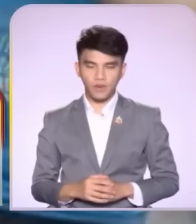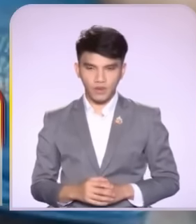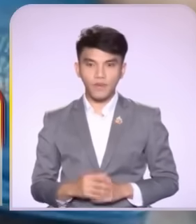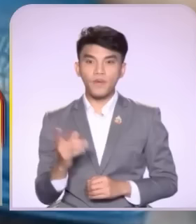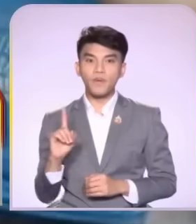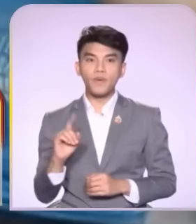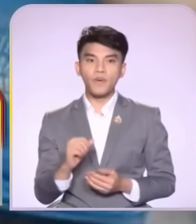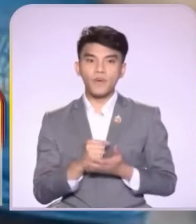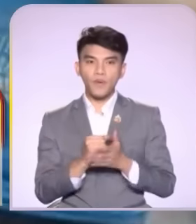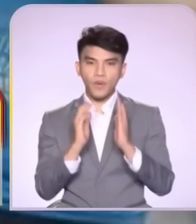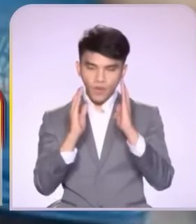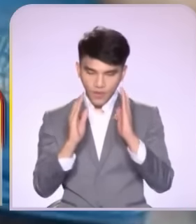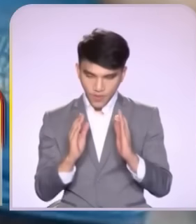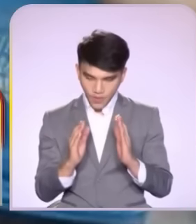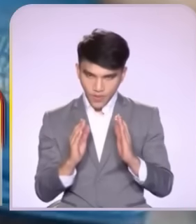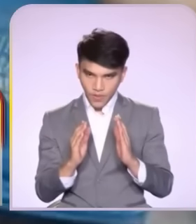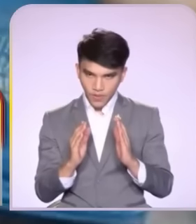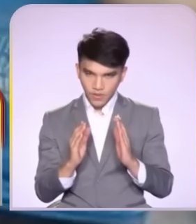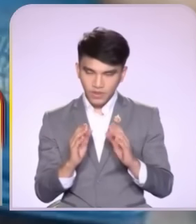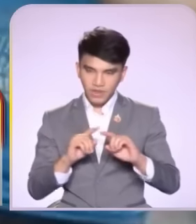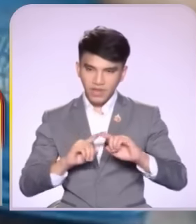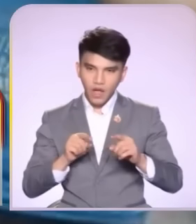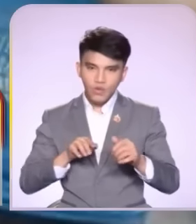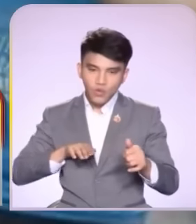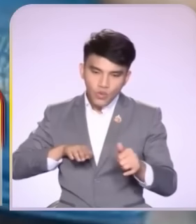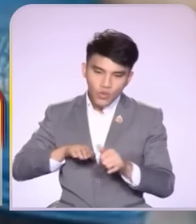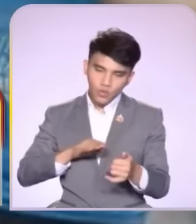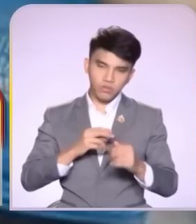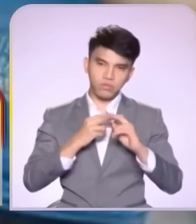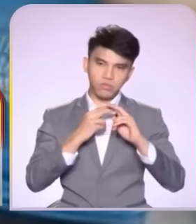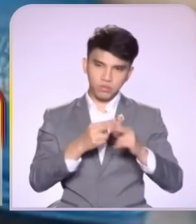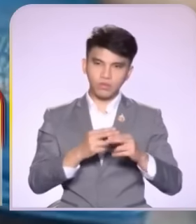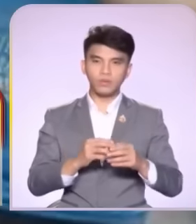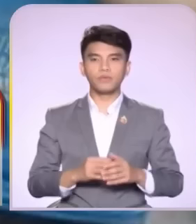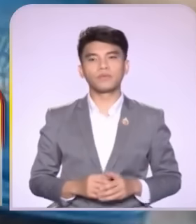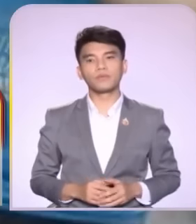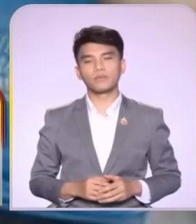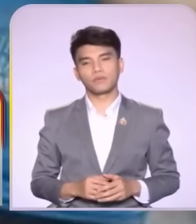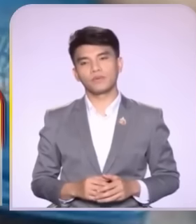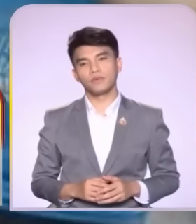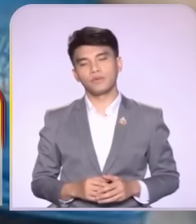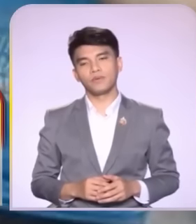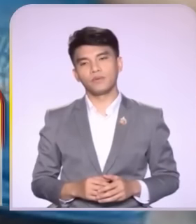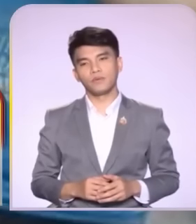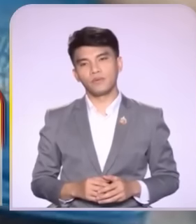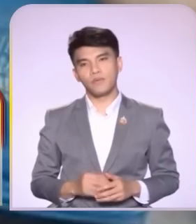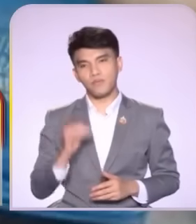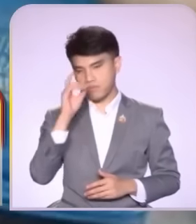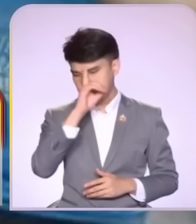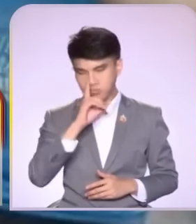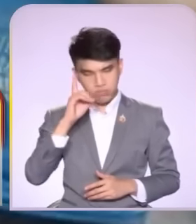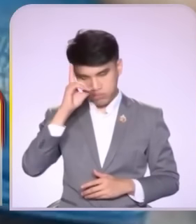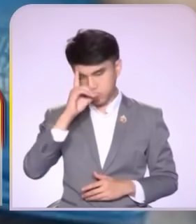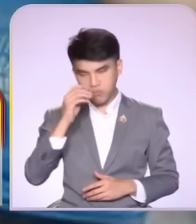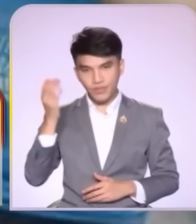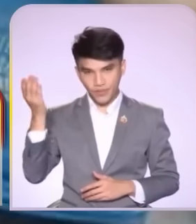จากการที่ไปช่วยคนที่เขาประสบอุบัติเหตุริมถนนแต่ว่าเนี่ยค่ะตัวเองก็มาถูกรถชนนะคะคือทางเพจเขาอ้างว่ามีดาราคนหนึ่งเนี่ย